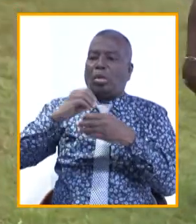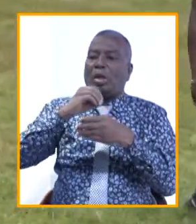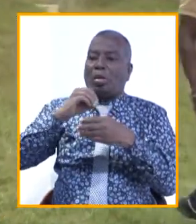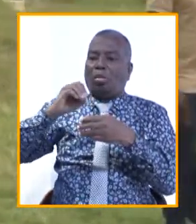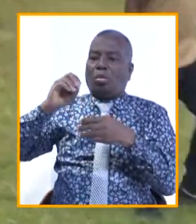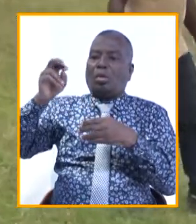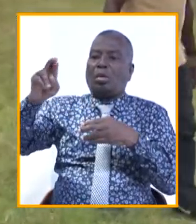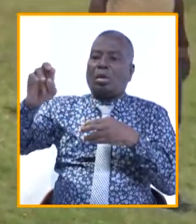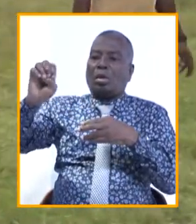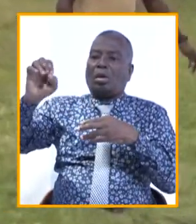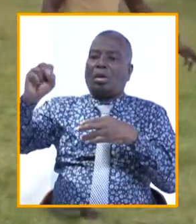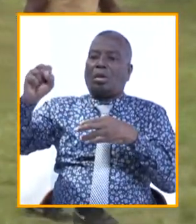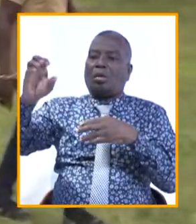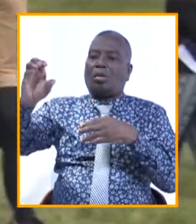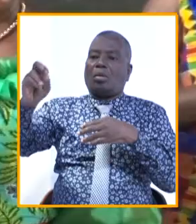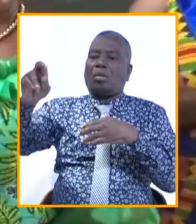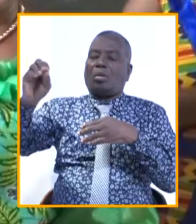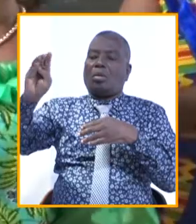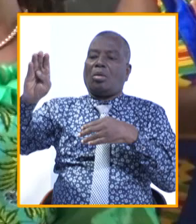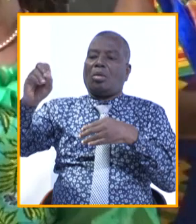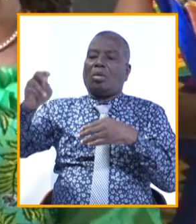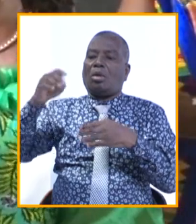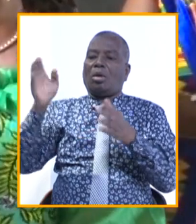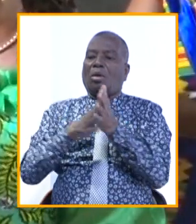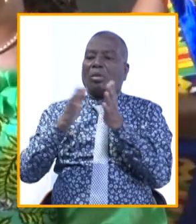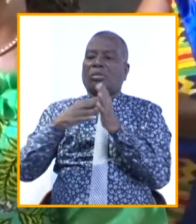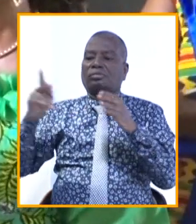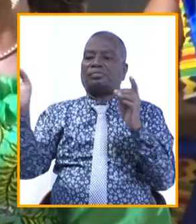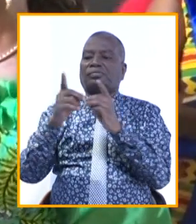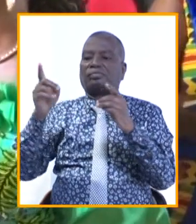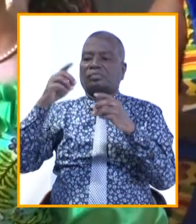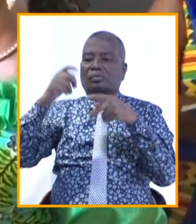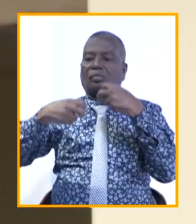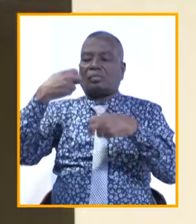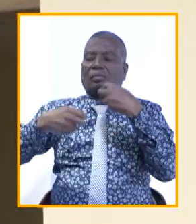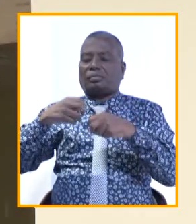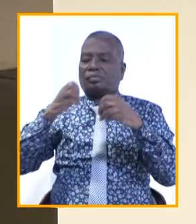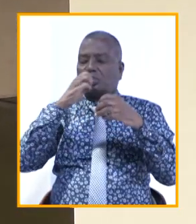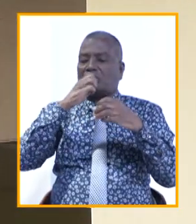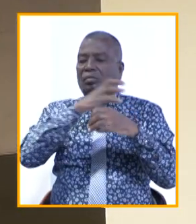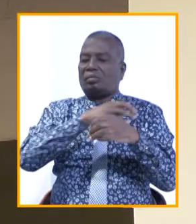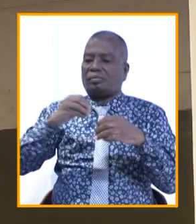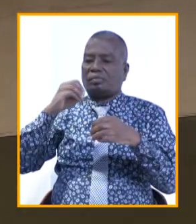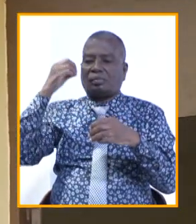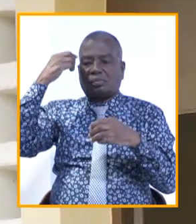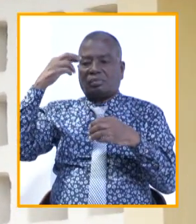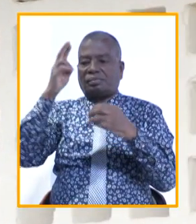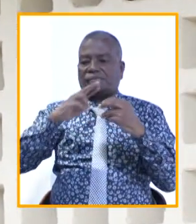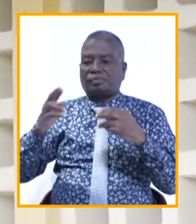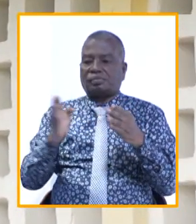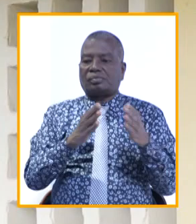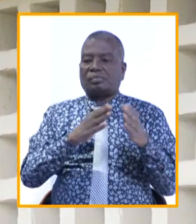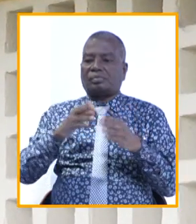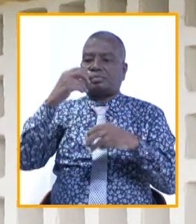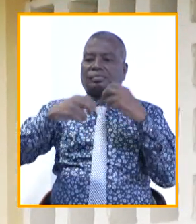d'Ores-Krobou. Ici également, l'école rencontre des problèmes d'eau et surtout le proviseur plaide pour la résolution du